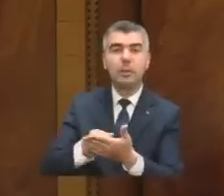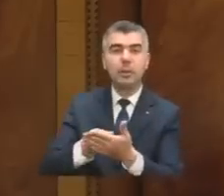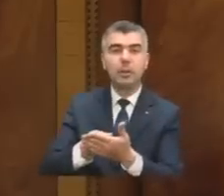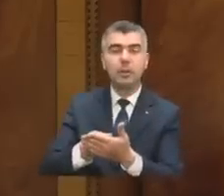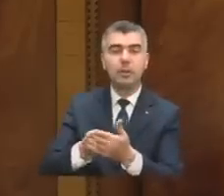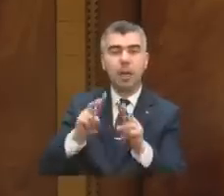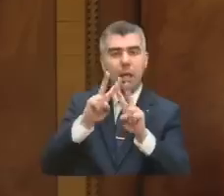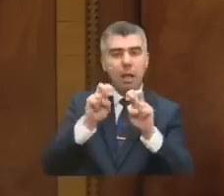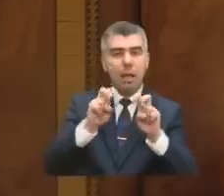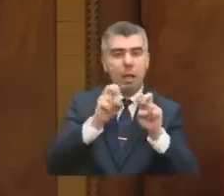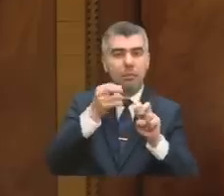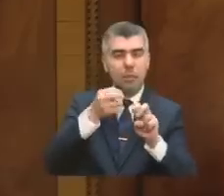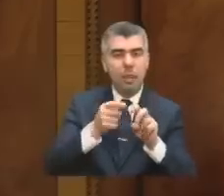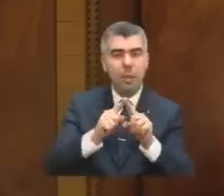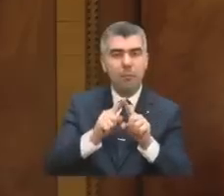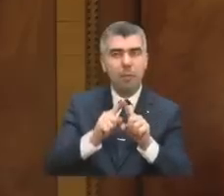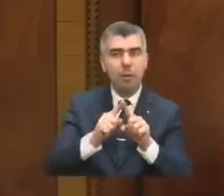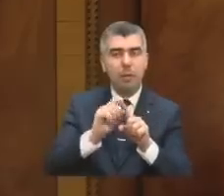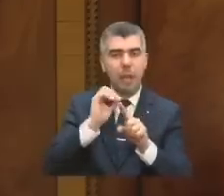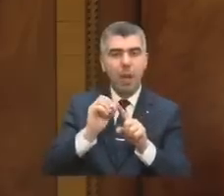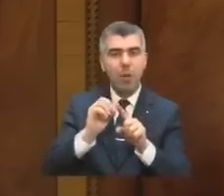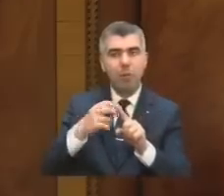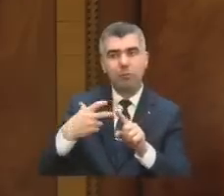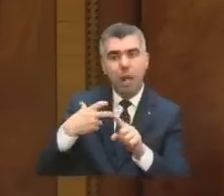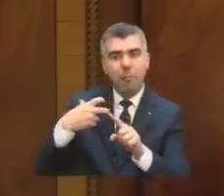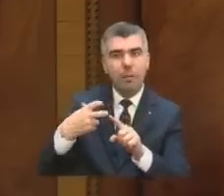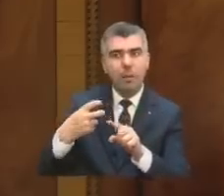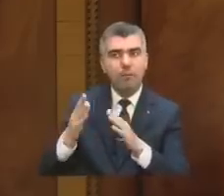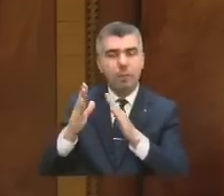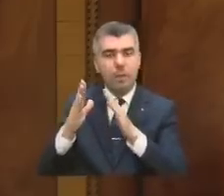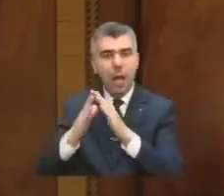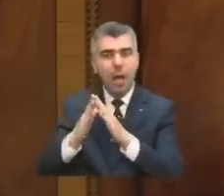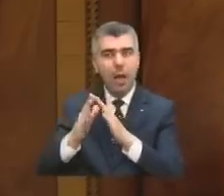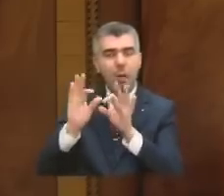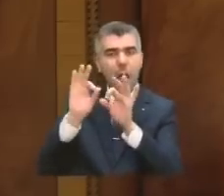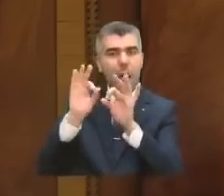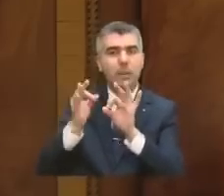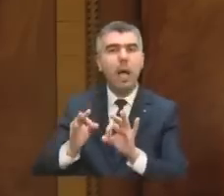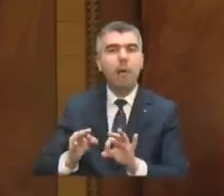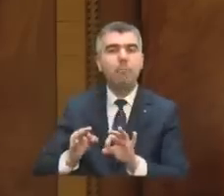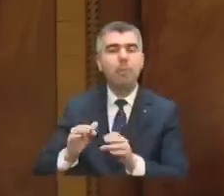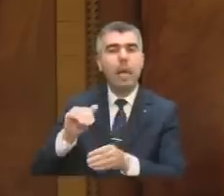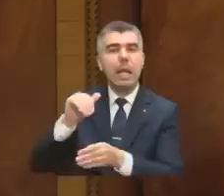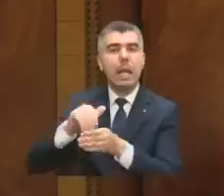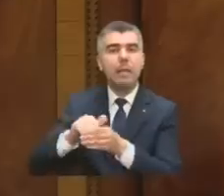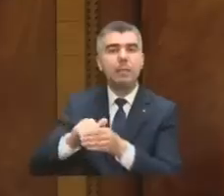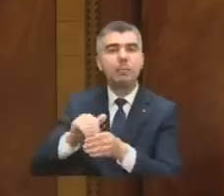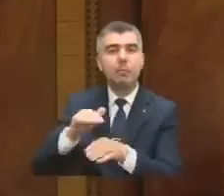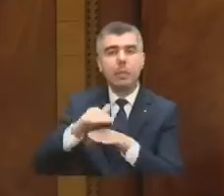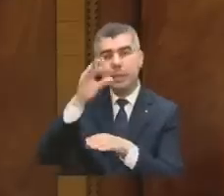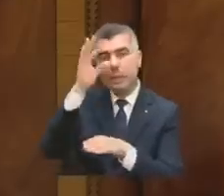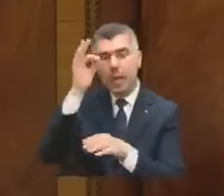ومراقبه التصريح بالممتلكات ومراقبه حساباتي الاحزاب السياسيه